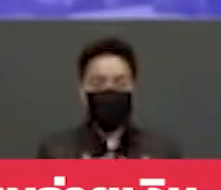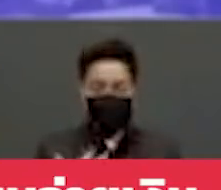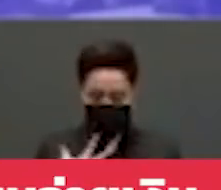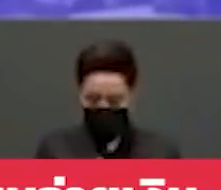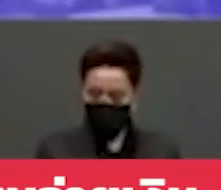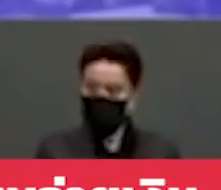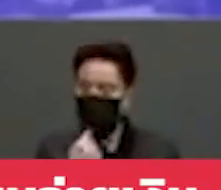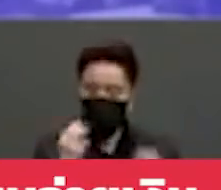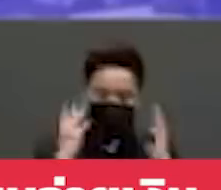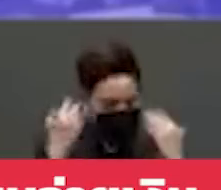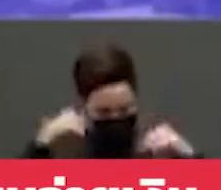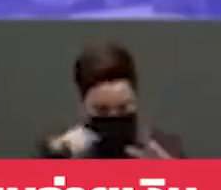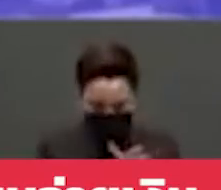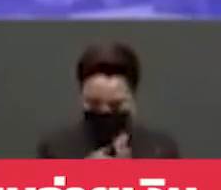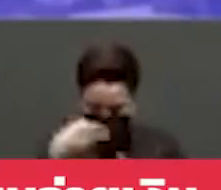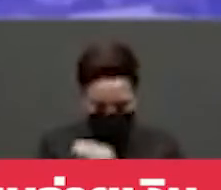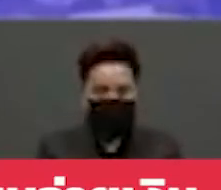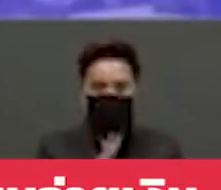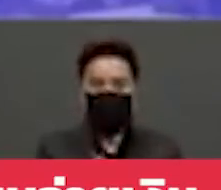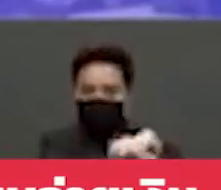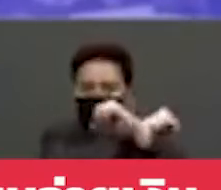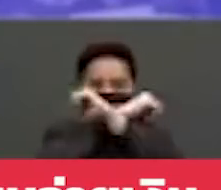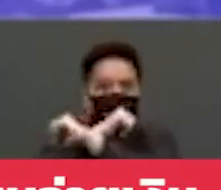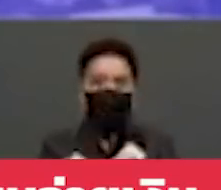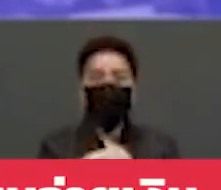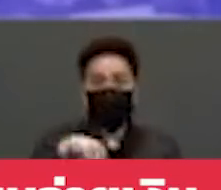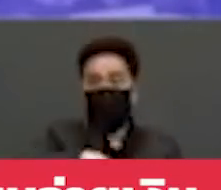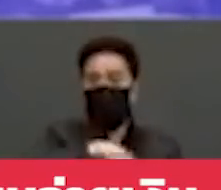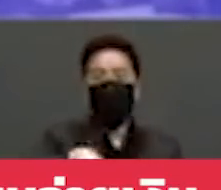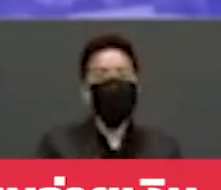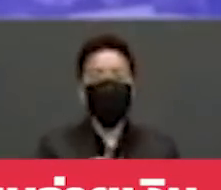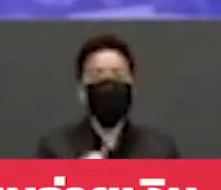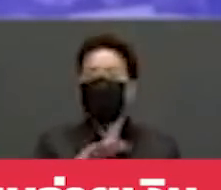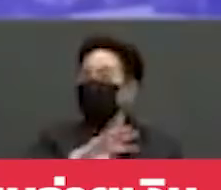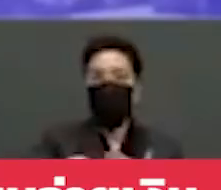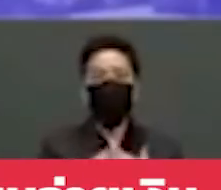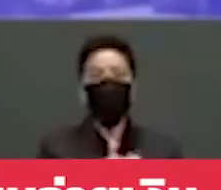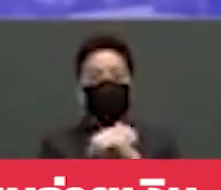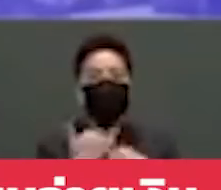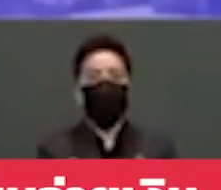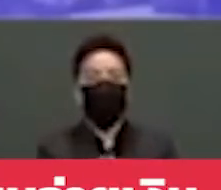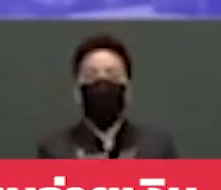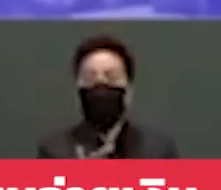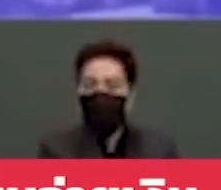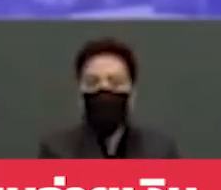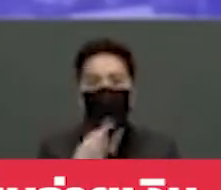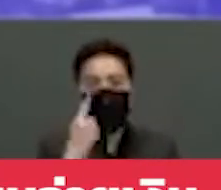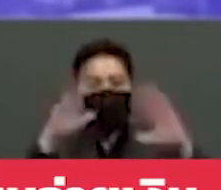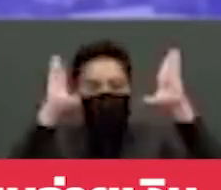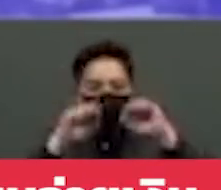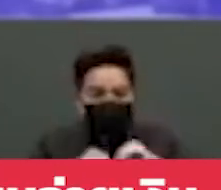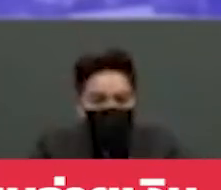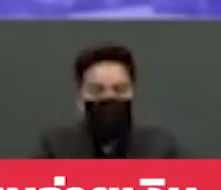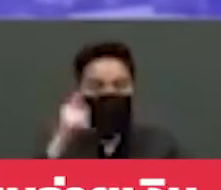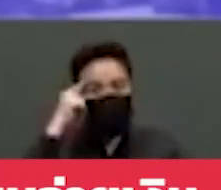นี้ยังไม่เป็นไปตามเป้าหมายจึงขอเร่งทุกภาคส่วนเรื่องความเข้มข้นเรื่องของการล็อคดาว work from homeปิดสถานที่เสี่ยงและการ